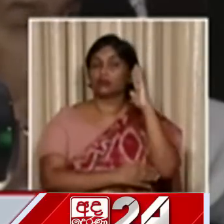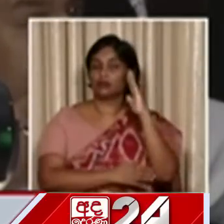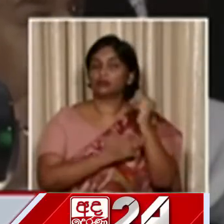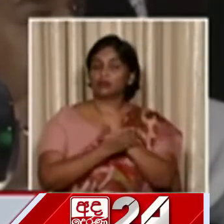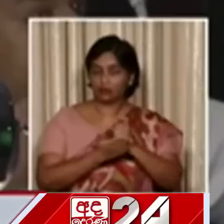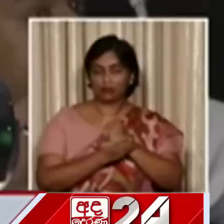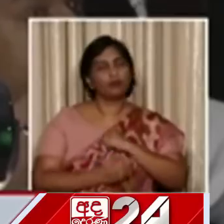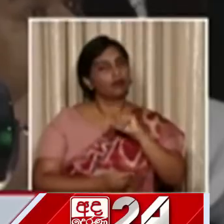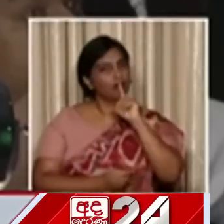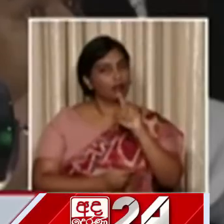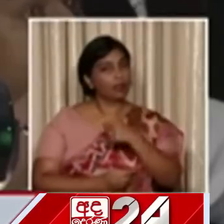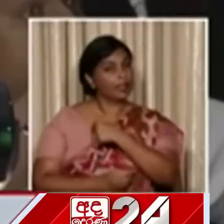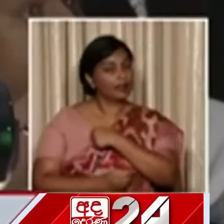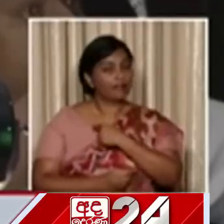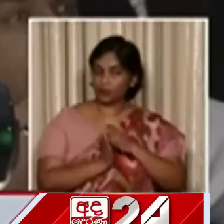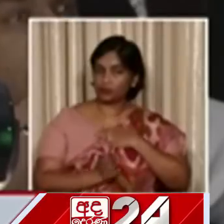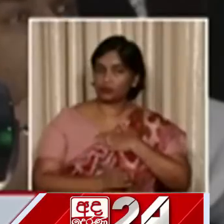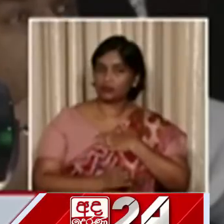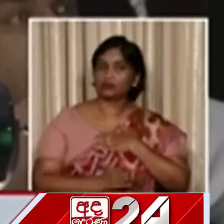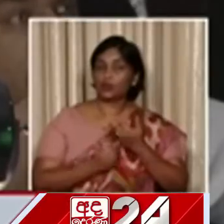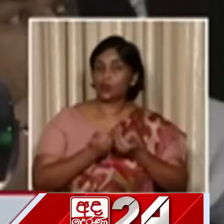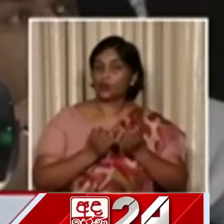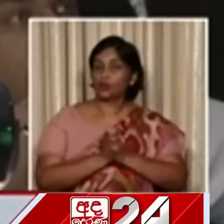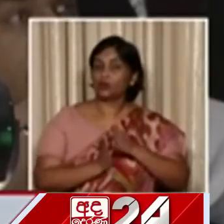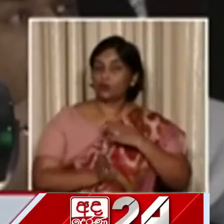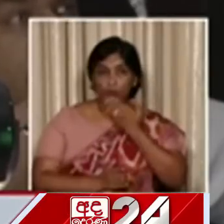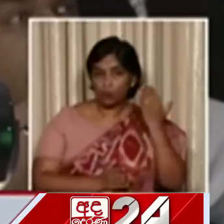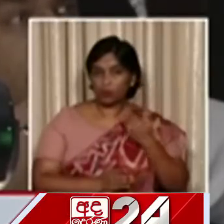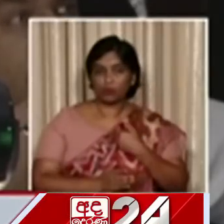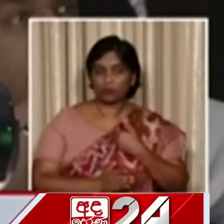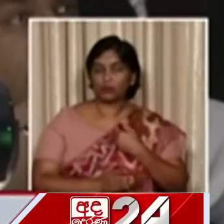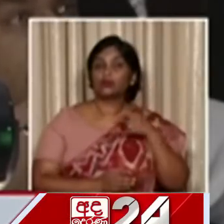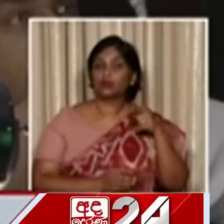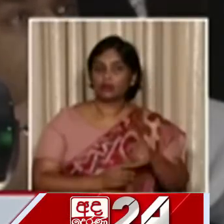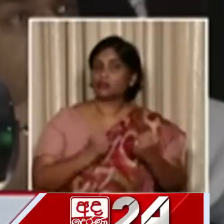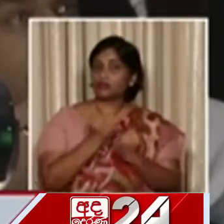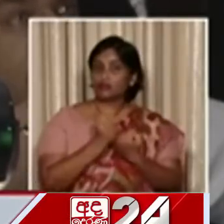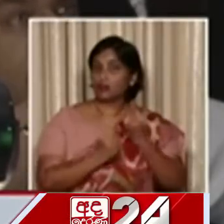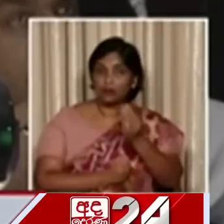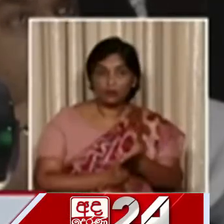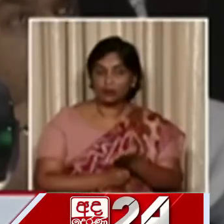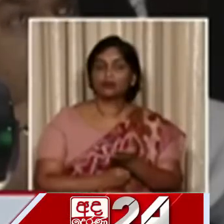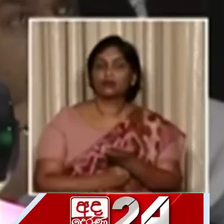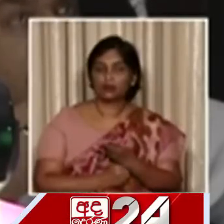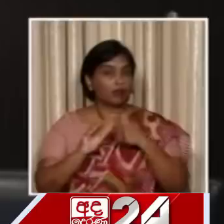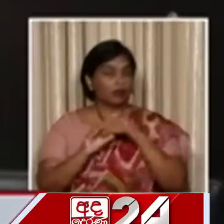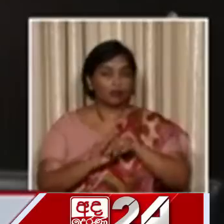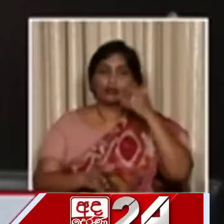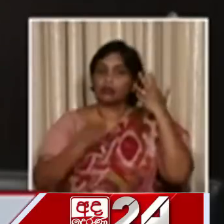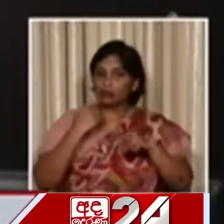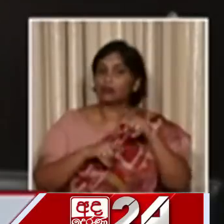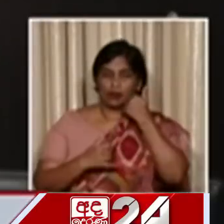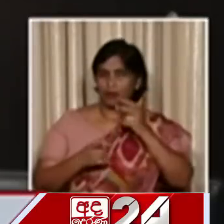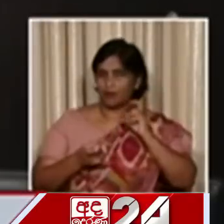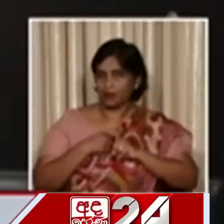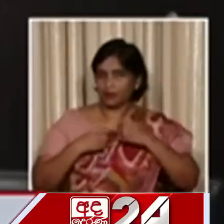හැමෝටම මම ආනවා. හෘද සාක්ෂියට එකගව Tamanට පුළුවන් ද මේකට සහයෝගය දෙන්නේ කියන කාරණේ කරු නියෝජක කතානායකතුමා. ඒ වගේම